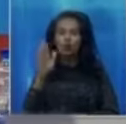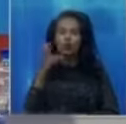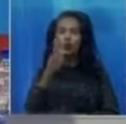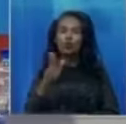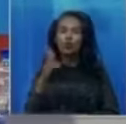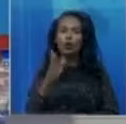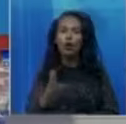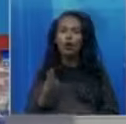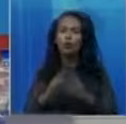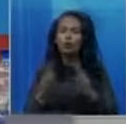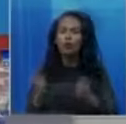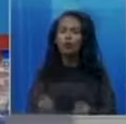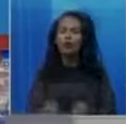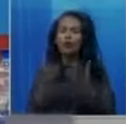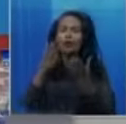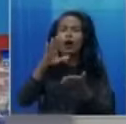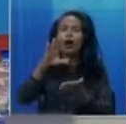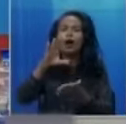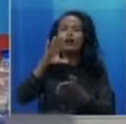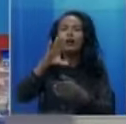አካባቢ በጣም በርካታ ገዳማት አሉ።